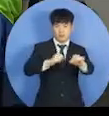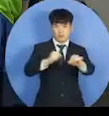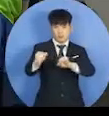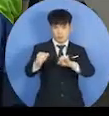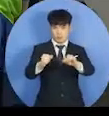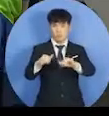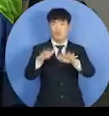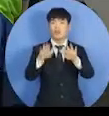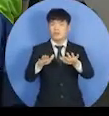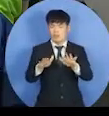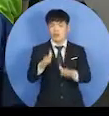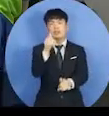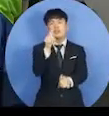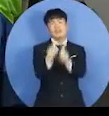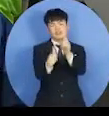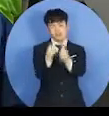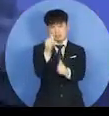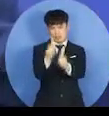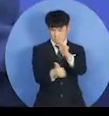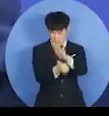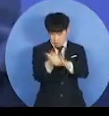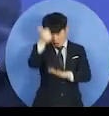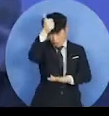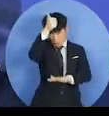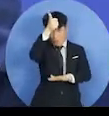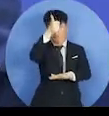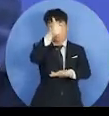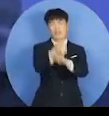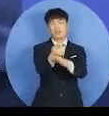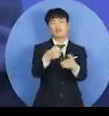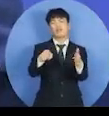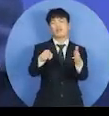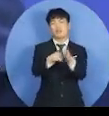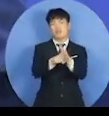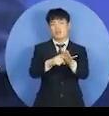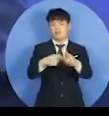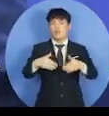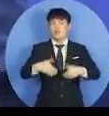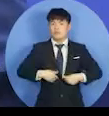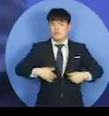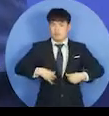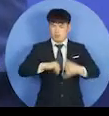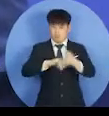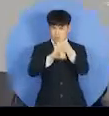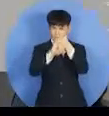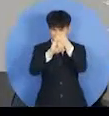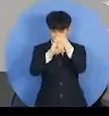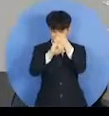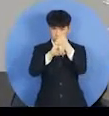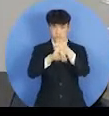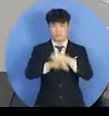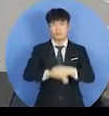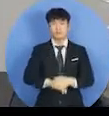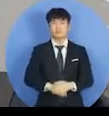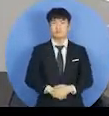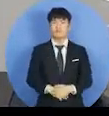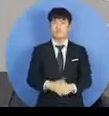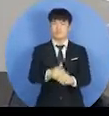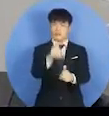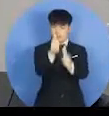시는 자원봉사자의 헌신적인 활동이 피파 20세 이하 월드컵 대회를 성공적으로 이끄는 가장 중요한 열쇠라고